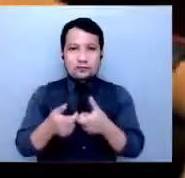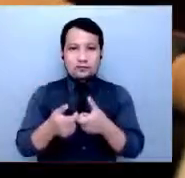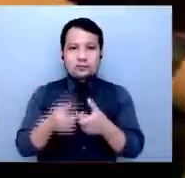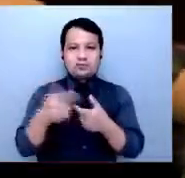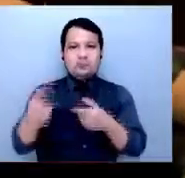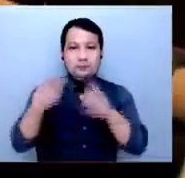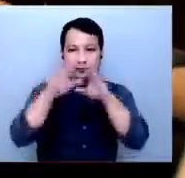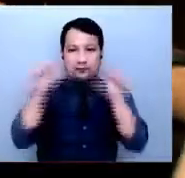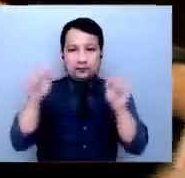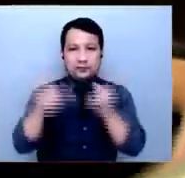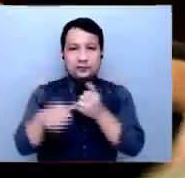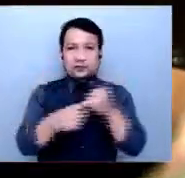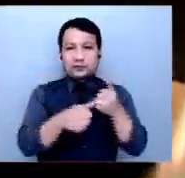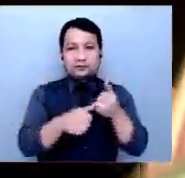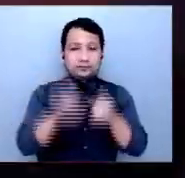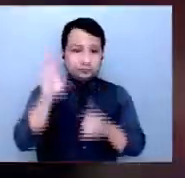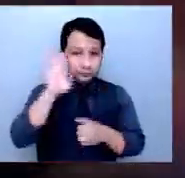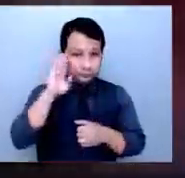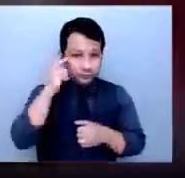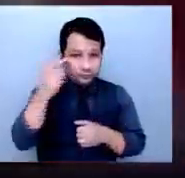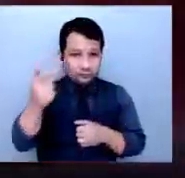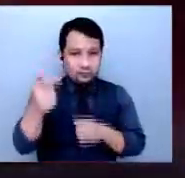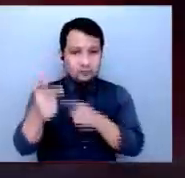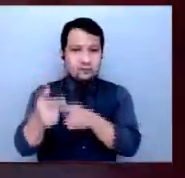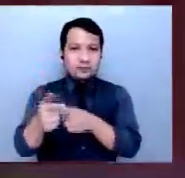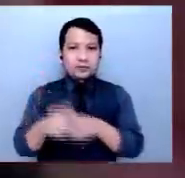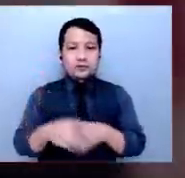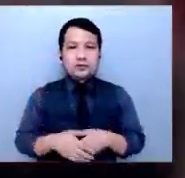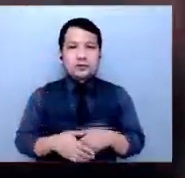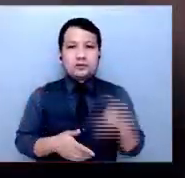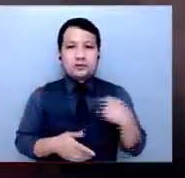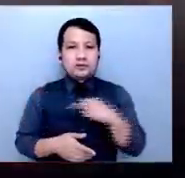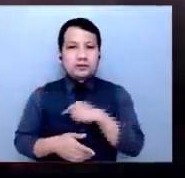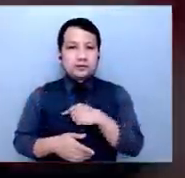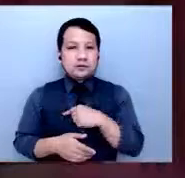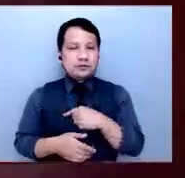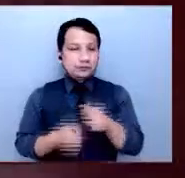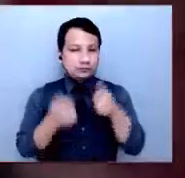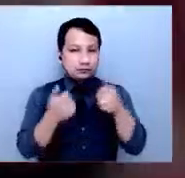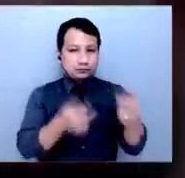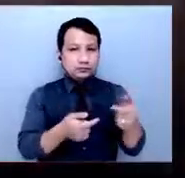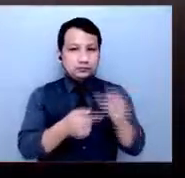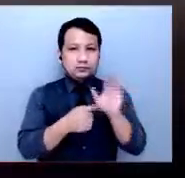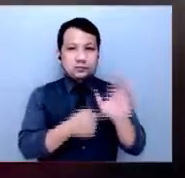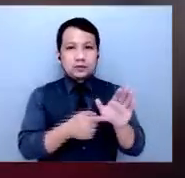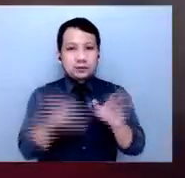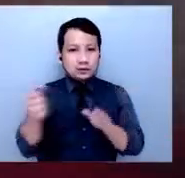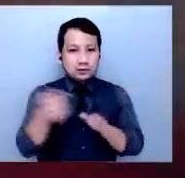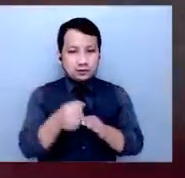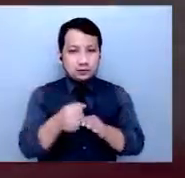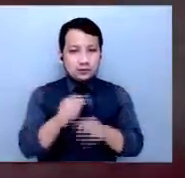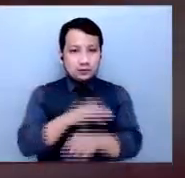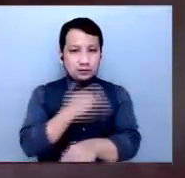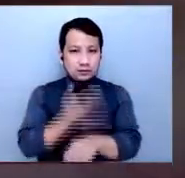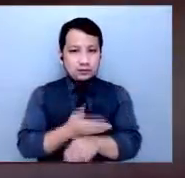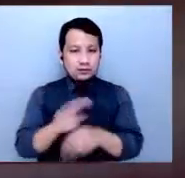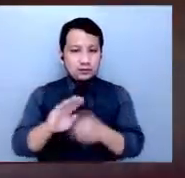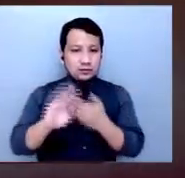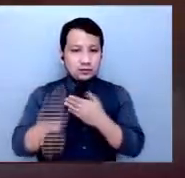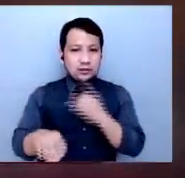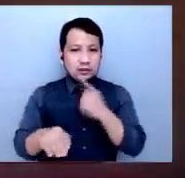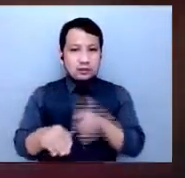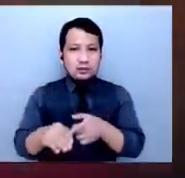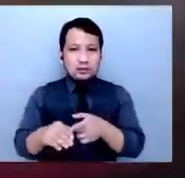Presidential Aspirant Senator Bongo. The other party is fighting to get back power. The other